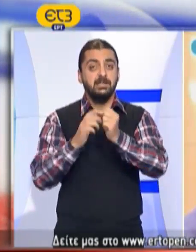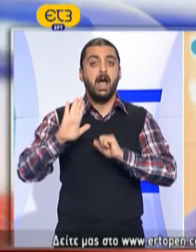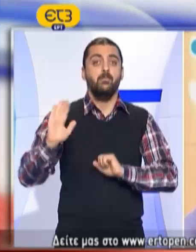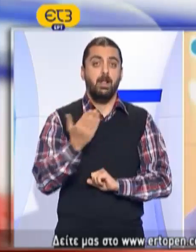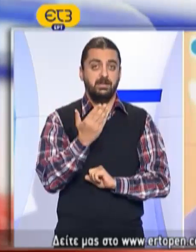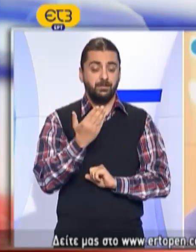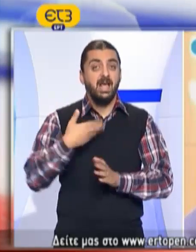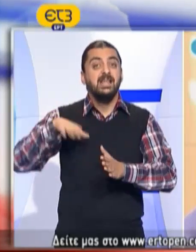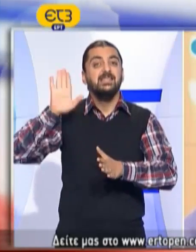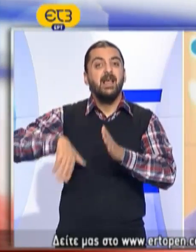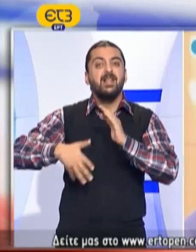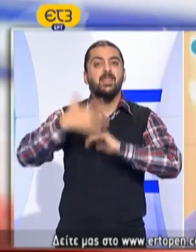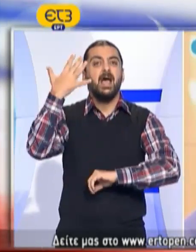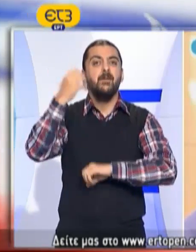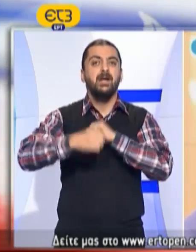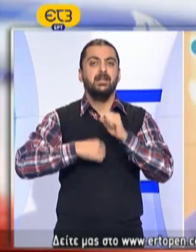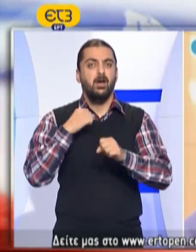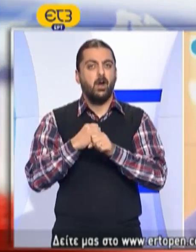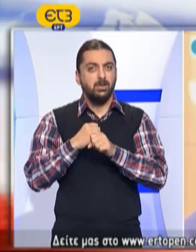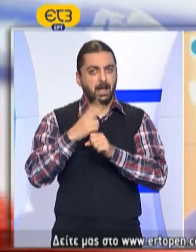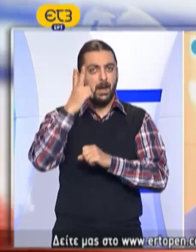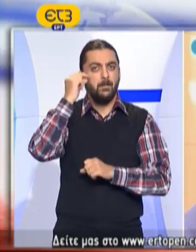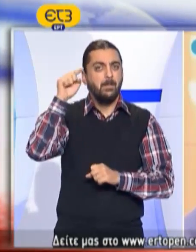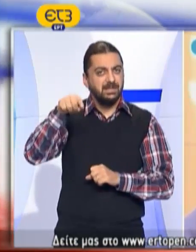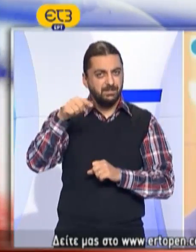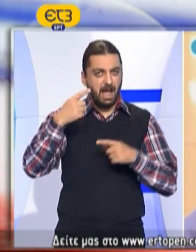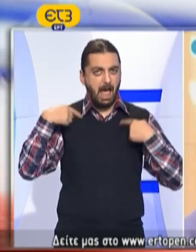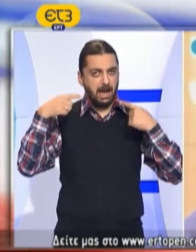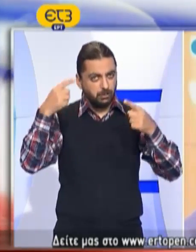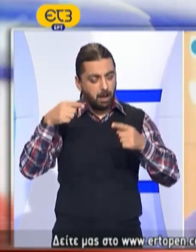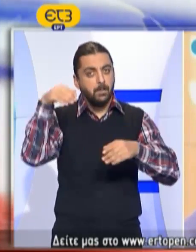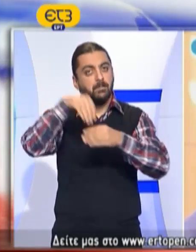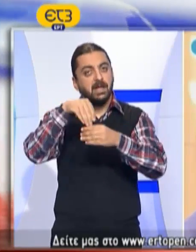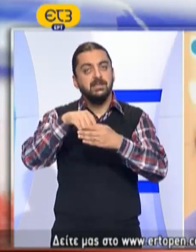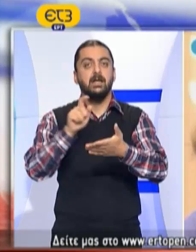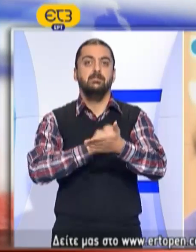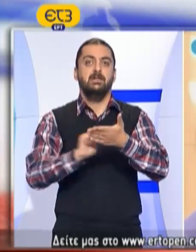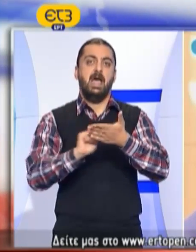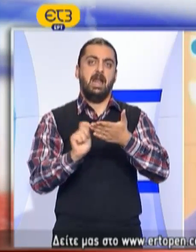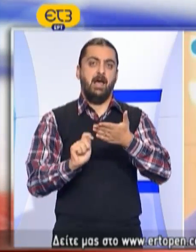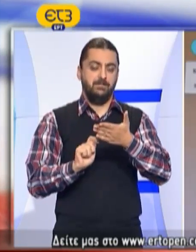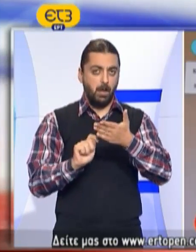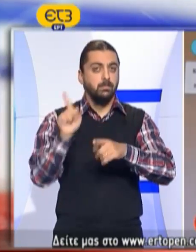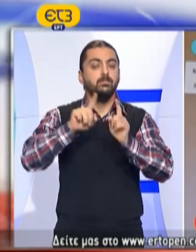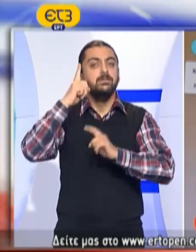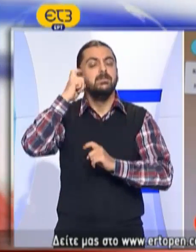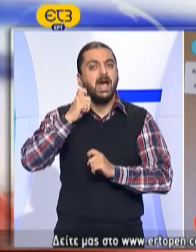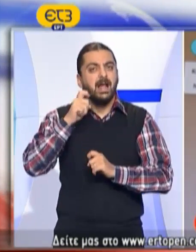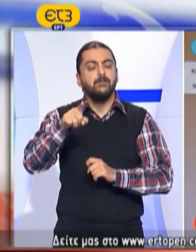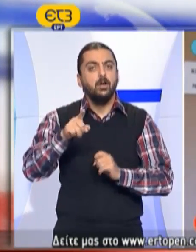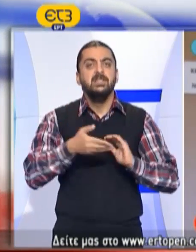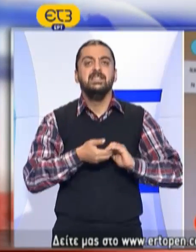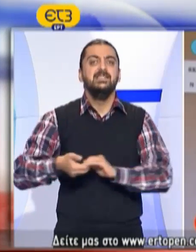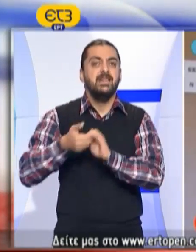Τα τελευταία 15 χρόνια στο Πανεπιστήμιο του Απιθύτα εδρεύει το γραφείο του Χία Λίν και για όσοι το ξέρουν είναι ο σύνδεσμος